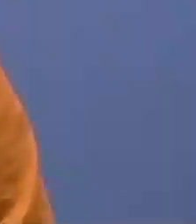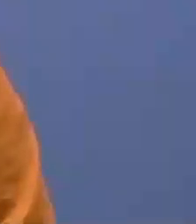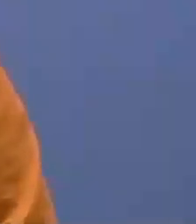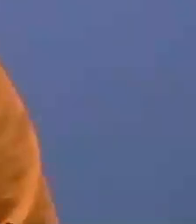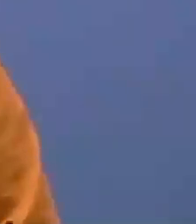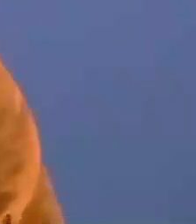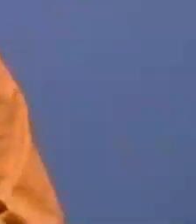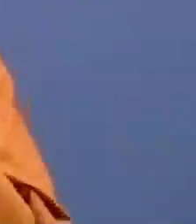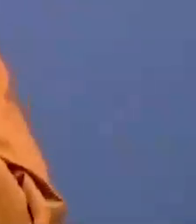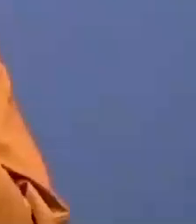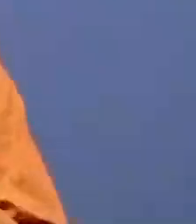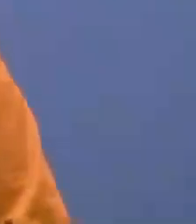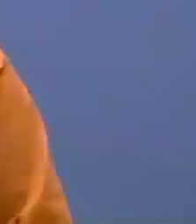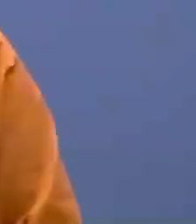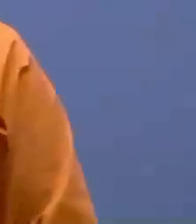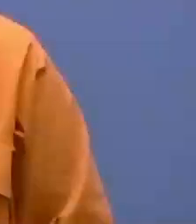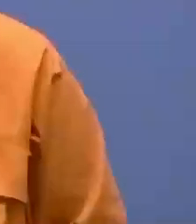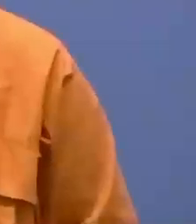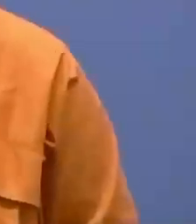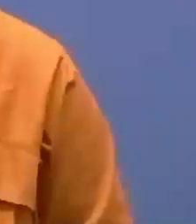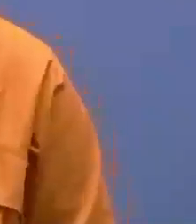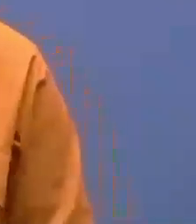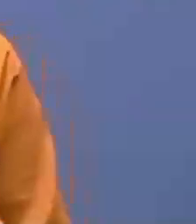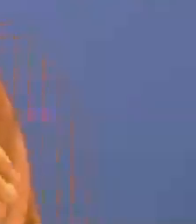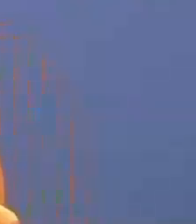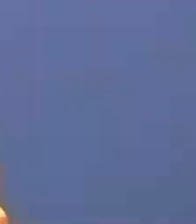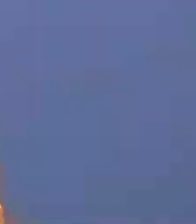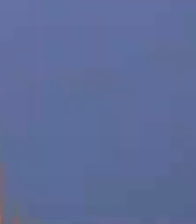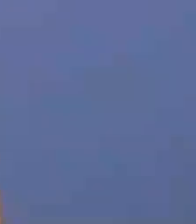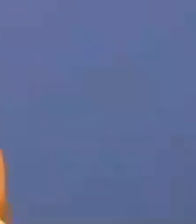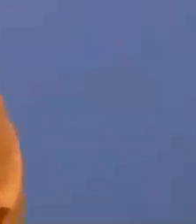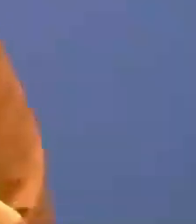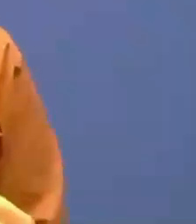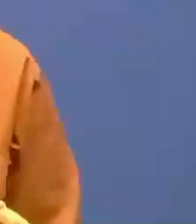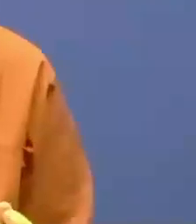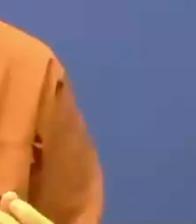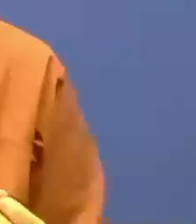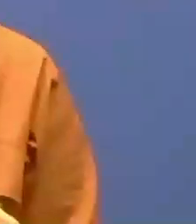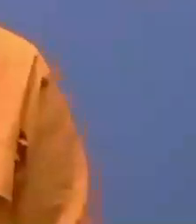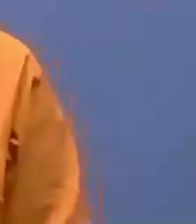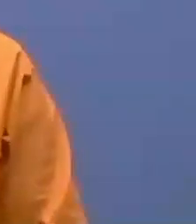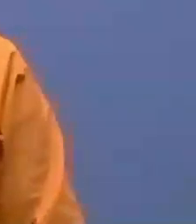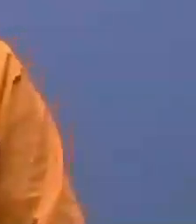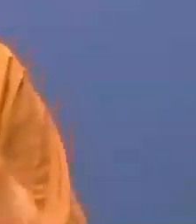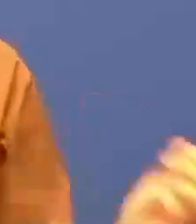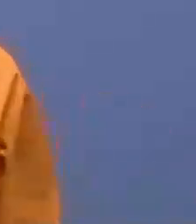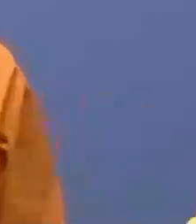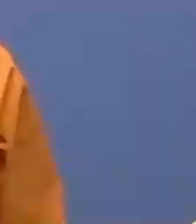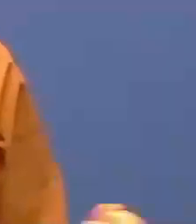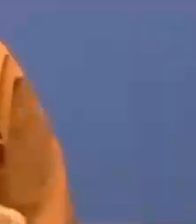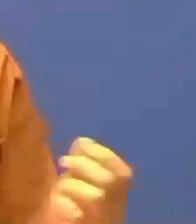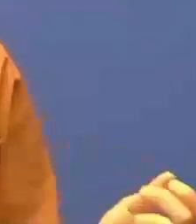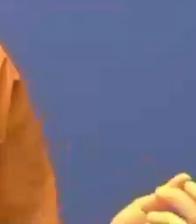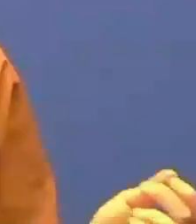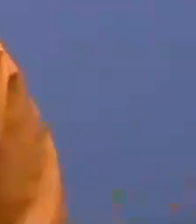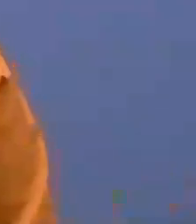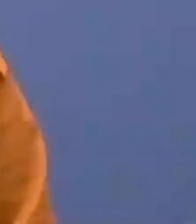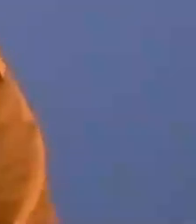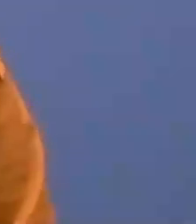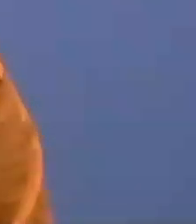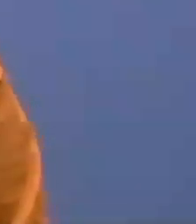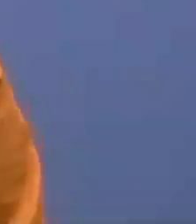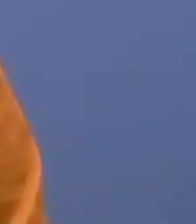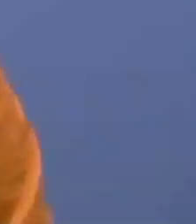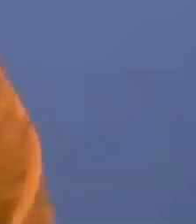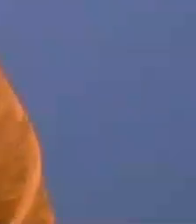得非常的这个理性。一旦丈夫得救了的话，虽然他会出去离开家的话，他